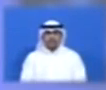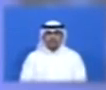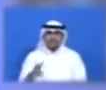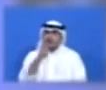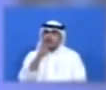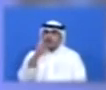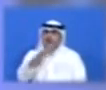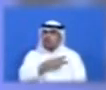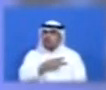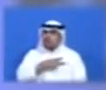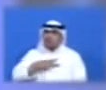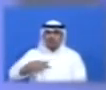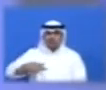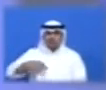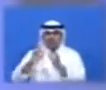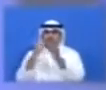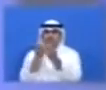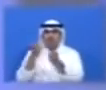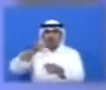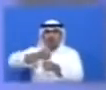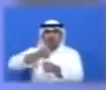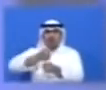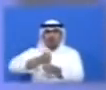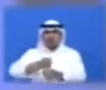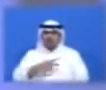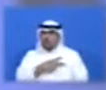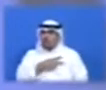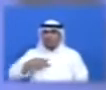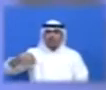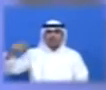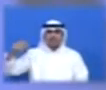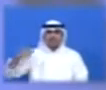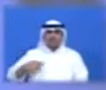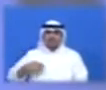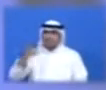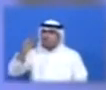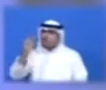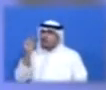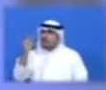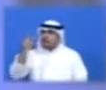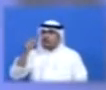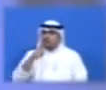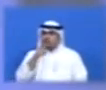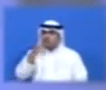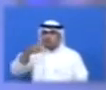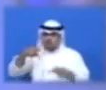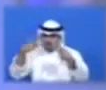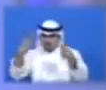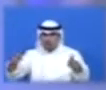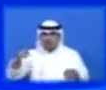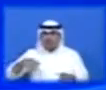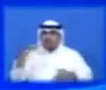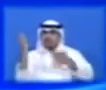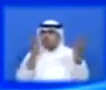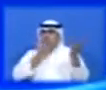أكدت وزيرة الشؤون الاجتماعية والعمل ووزيرة الدولة لشؤون التخطيط والتنمية هند الصبيح الموافقة على الدروس العلاجية